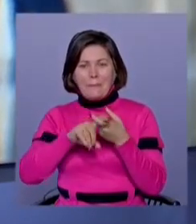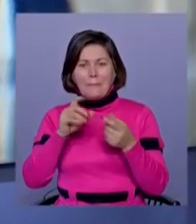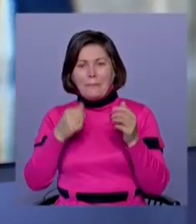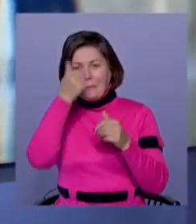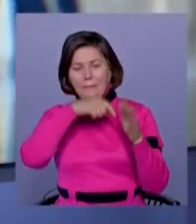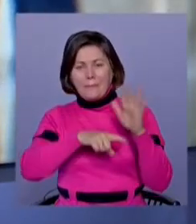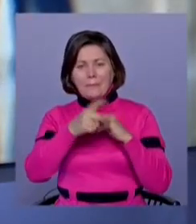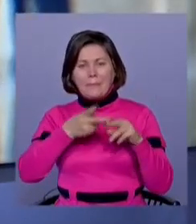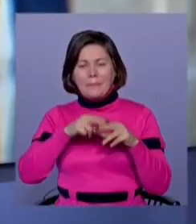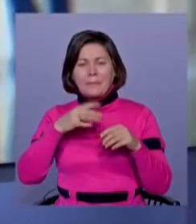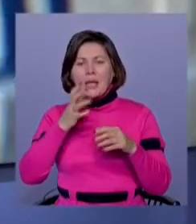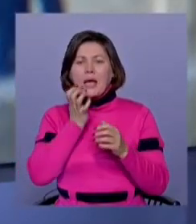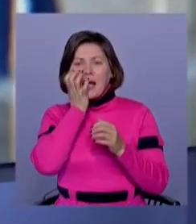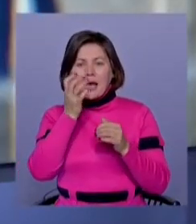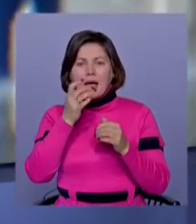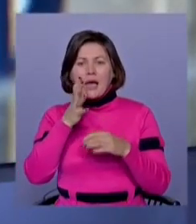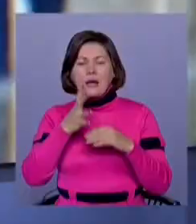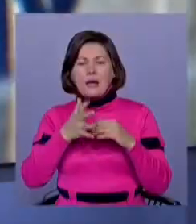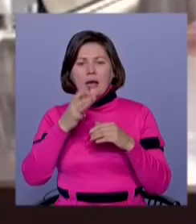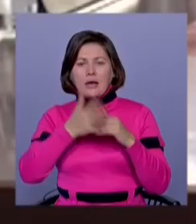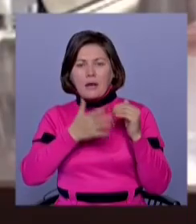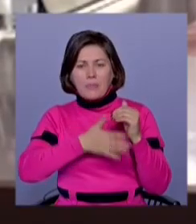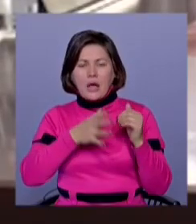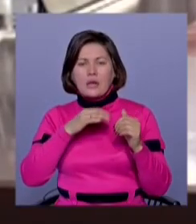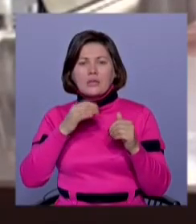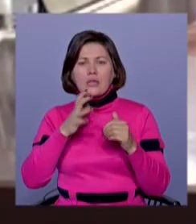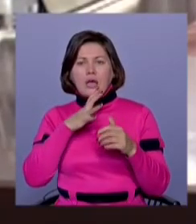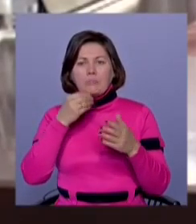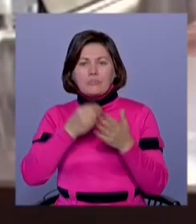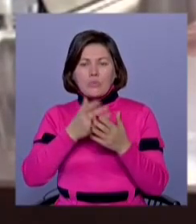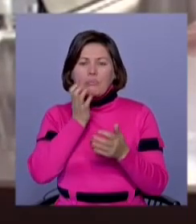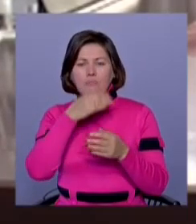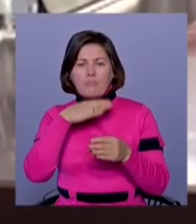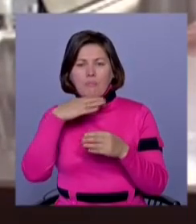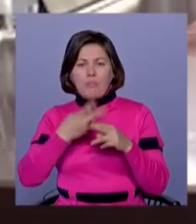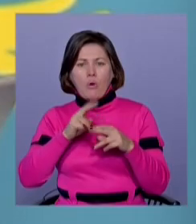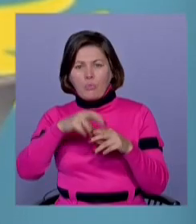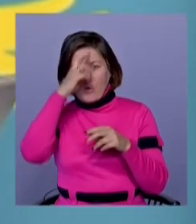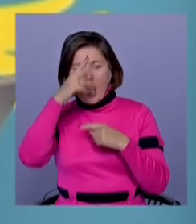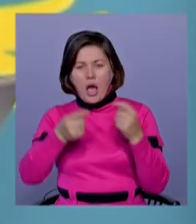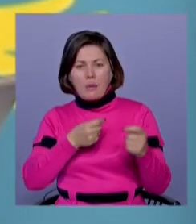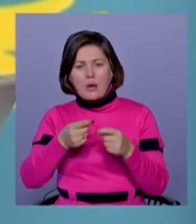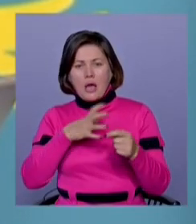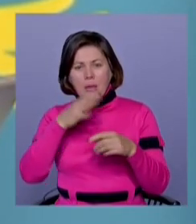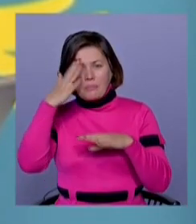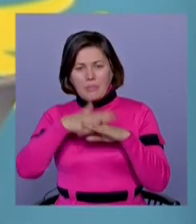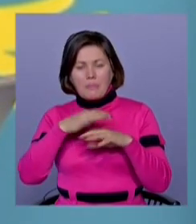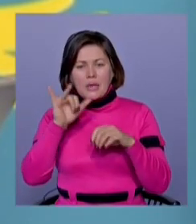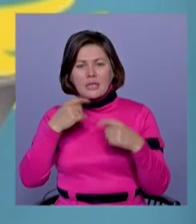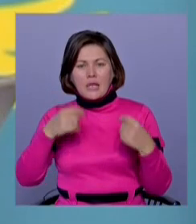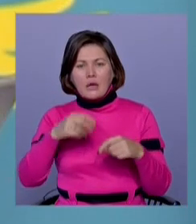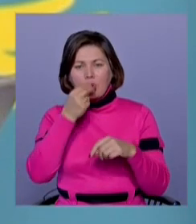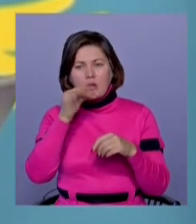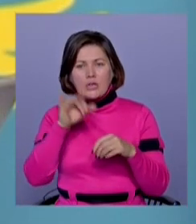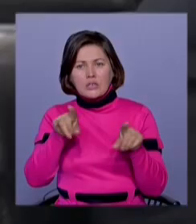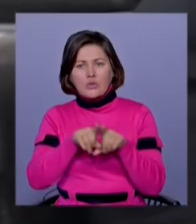басынан бері қант, қырқабат, күріш пен тауық етінің құны қымбаттаған. Осы ретте үкімет башысы әкімдерге нарықта азық түлік